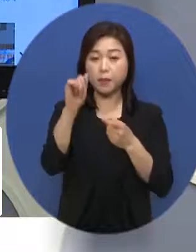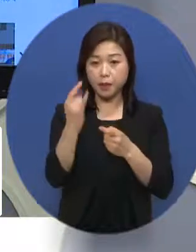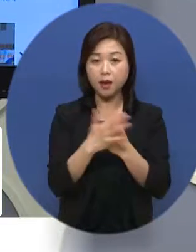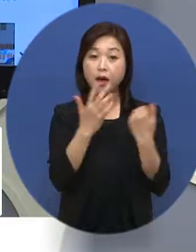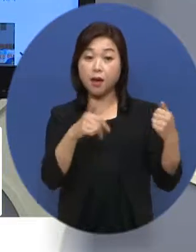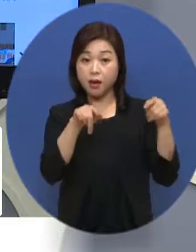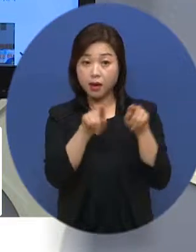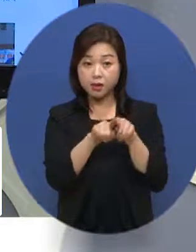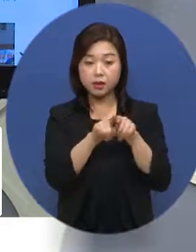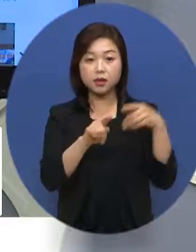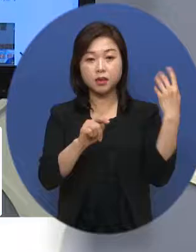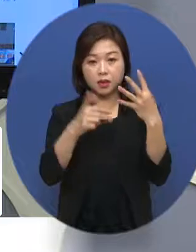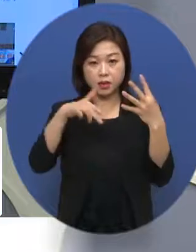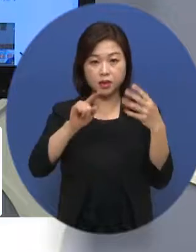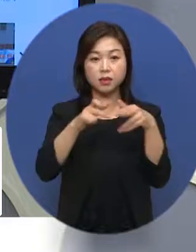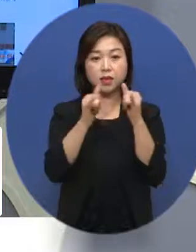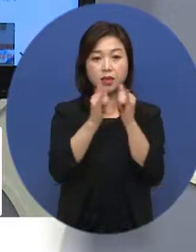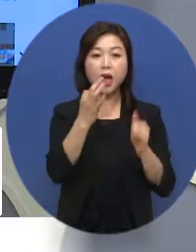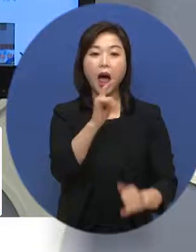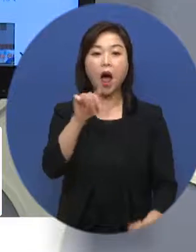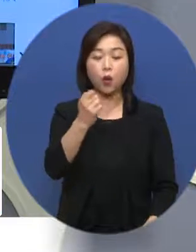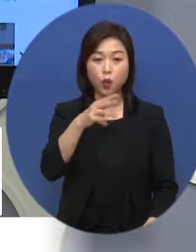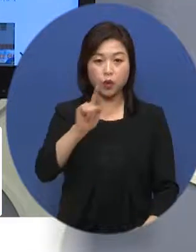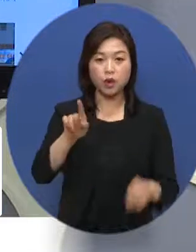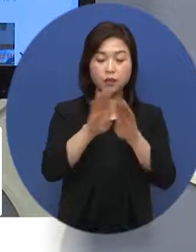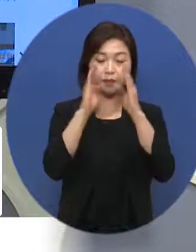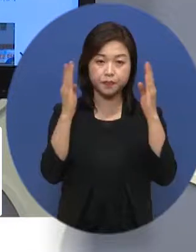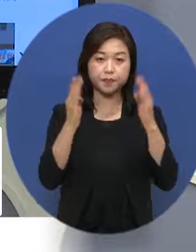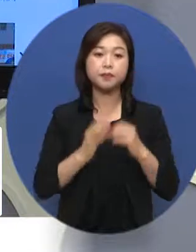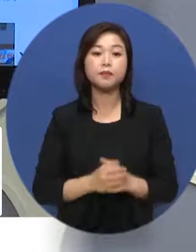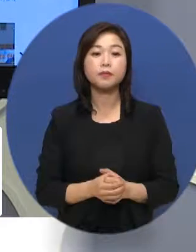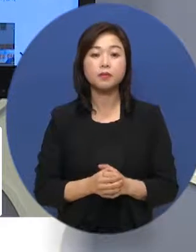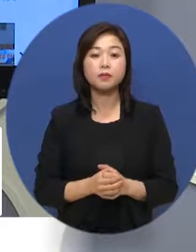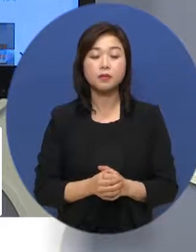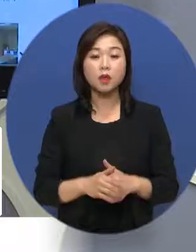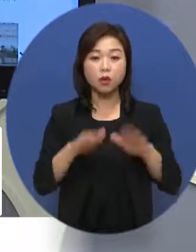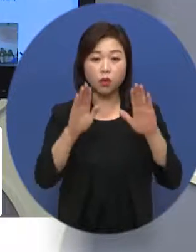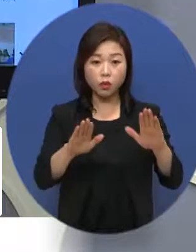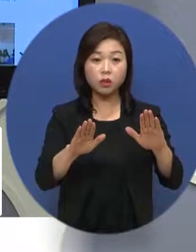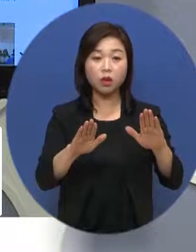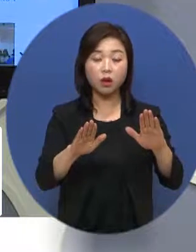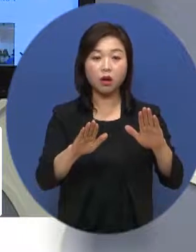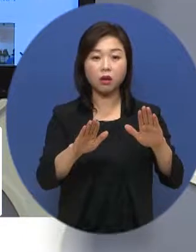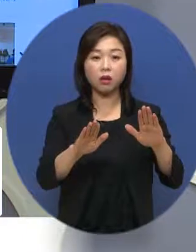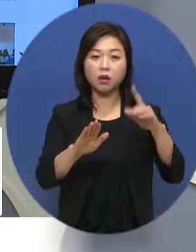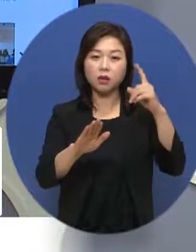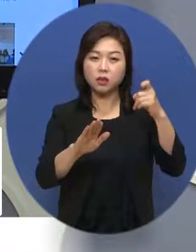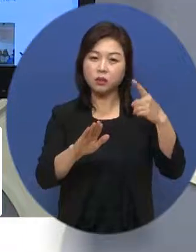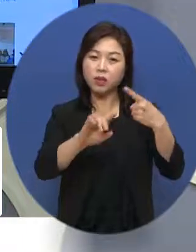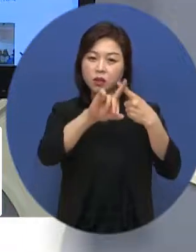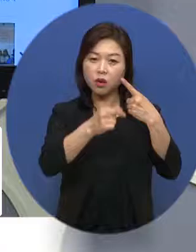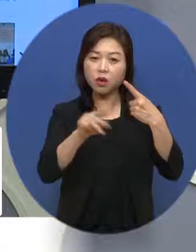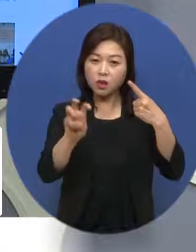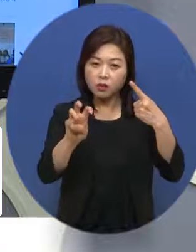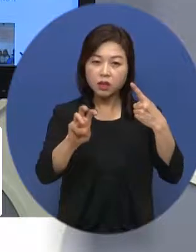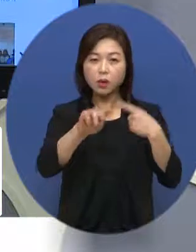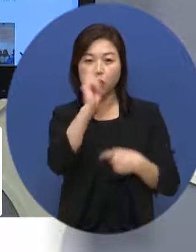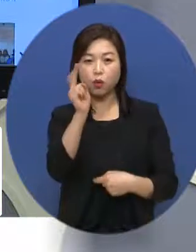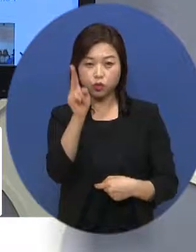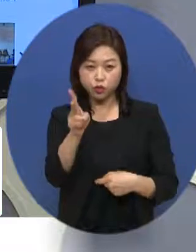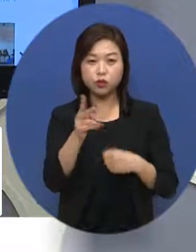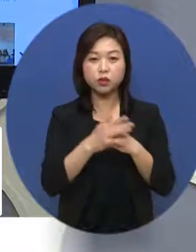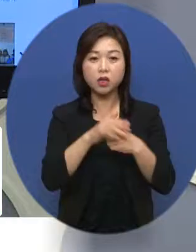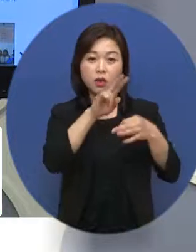주체로 제 4차 장애인 아 브라 를 개최합니다 오는 30일 오후 2시 여의도에 위치한 이름 센터에서